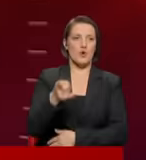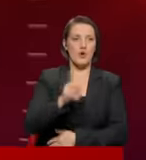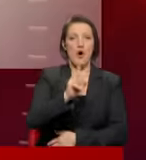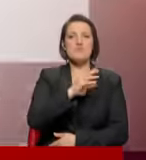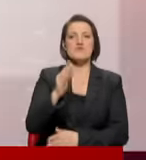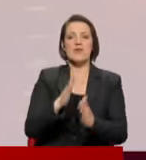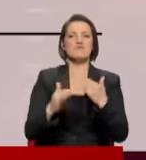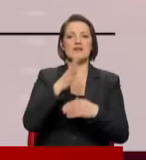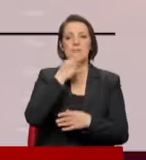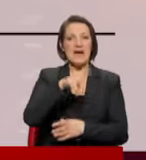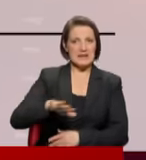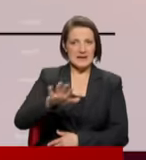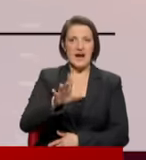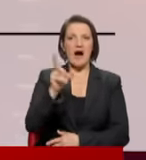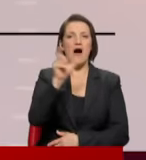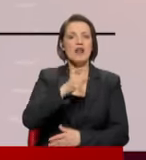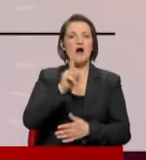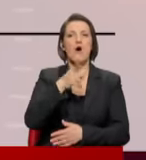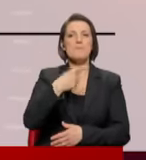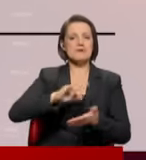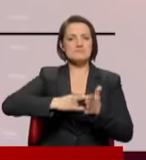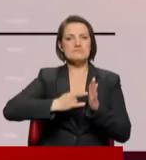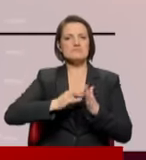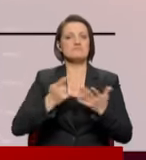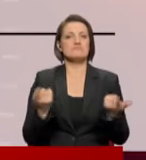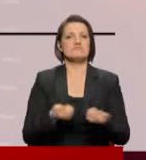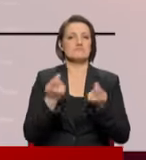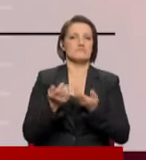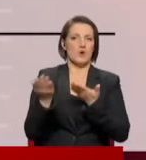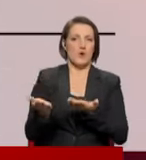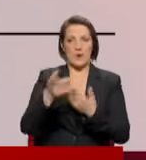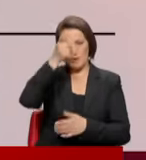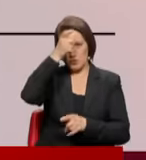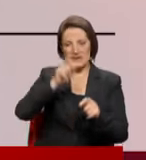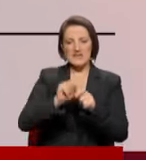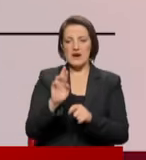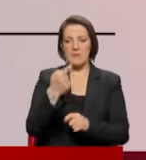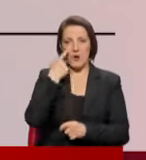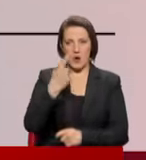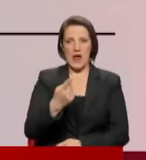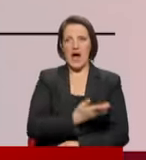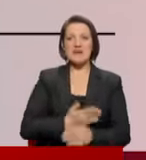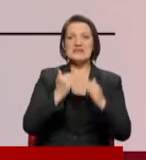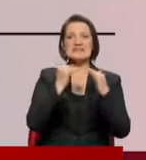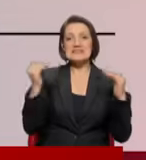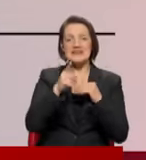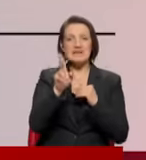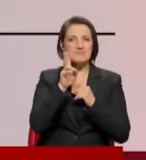10 milyondan fazla emekli de aylık 10 bin lirayla yaşam mücadelesi veriyor. Türk İş'in raporuna göre açlık